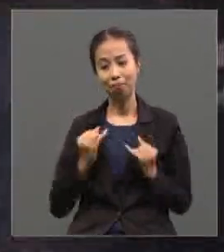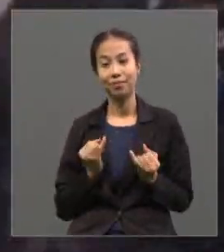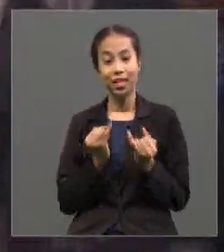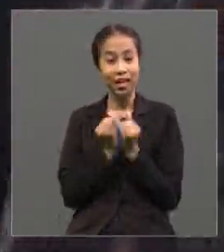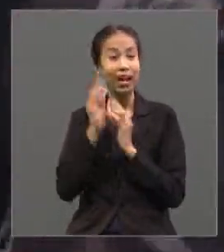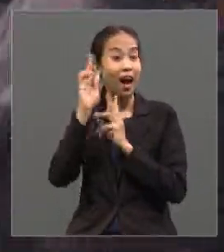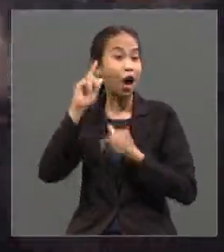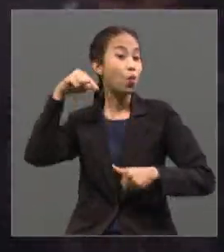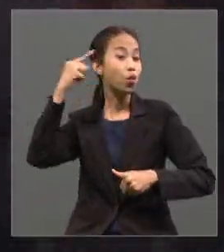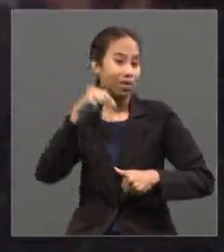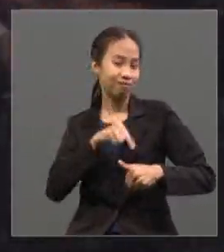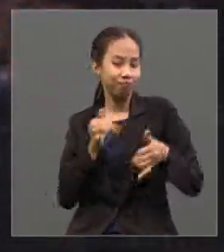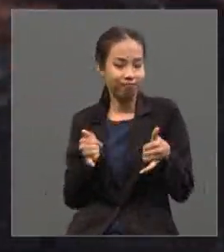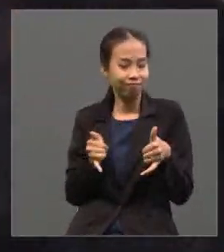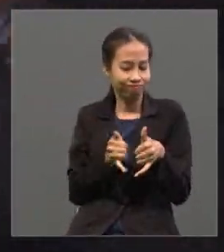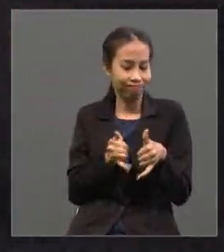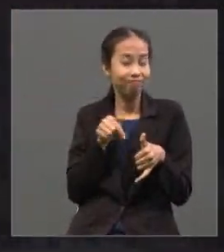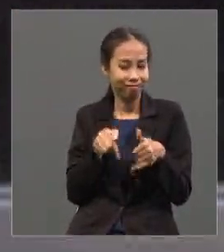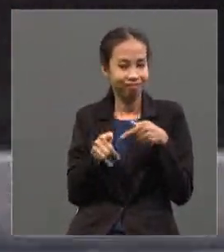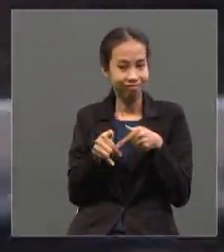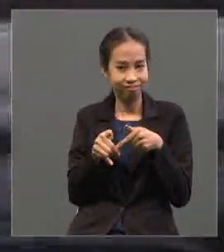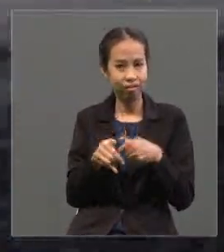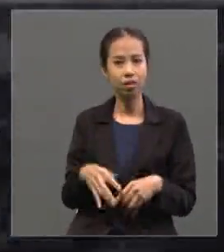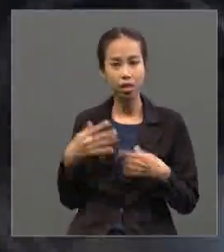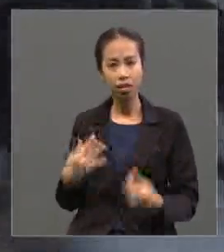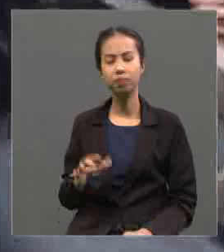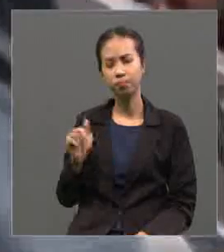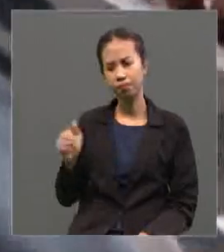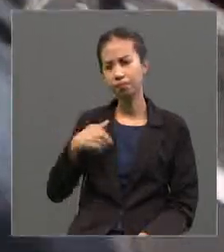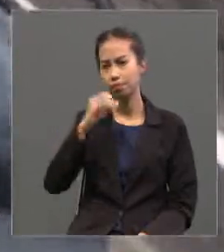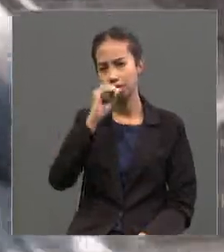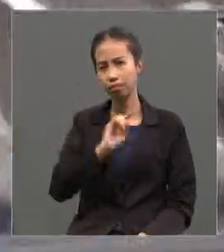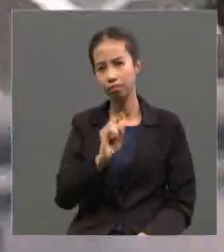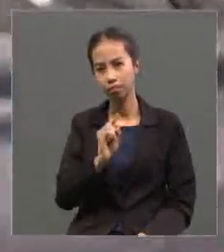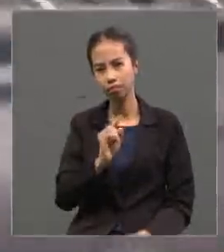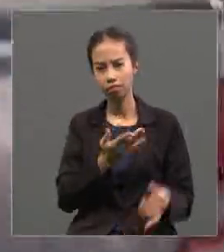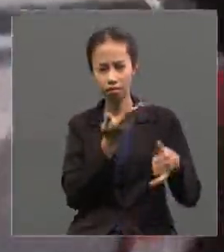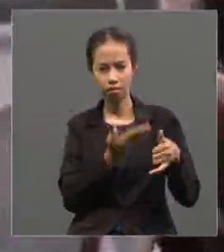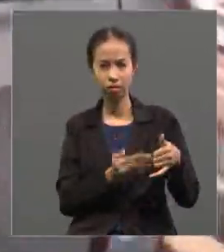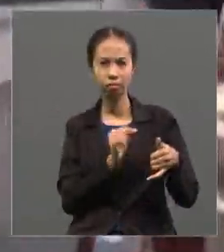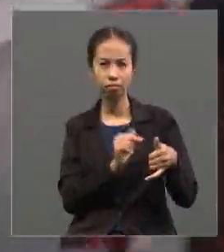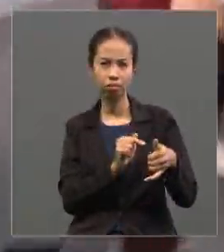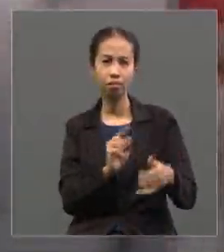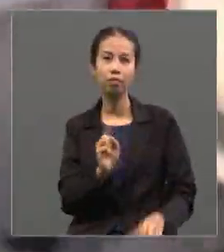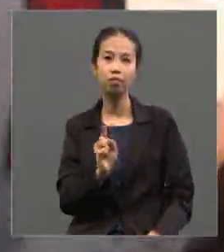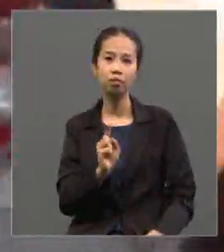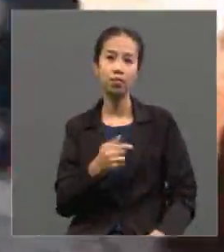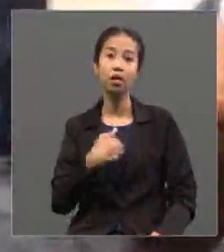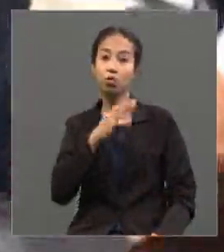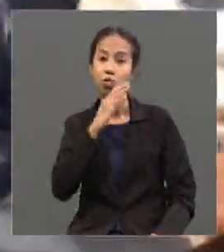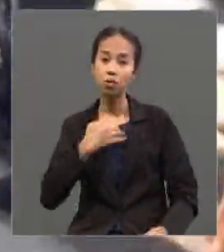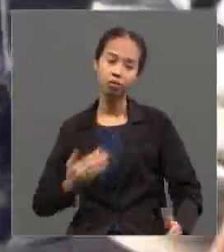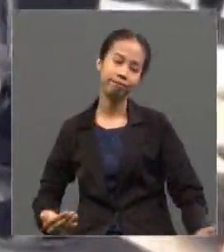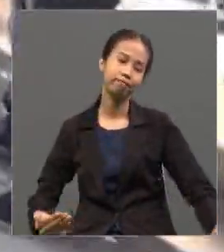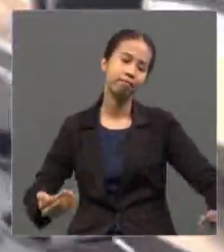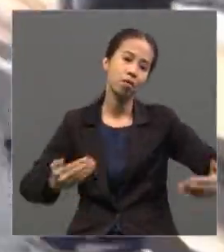เงี้ยคือบางทีเห็นผู้สื่อข่าวที่เขาเขียนนะบางครั้งเนี่ยอ้อมกอดเนี่ยมันช่วยหลายๆอย่